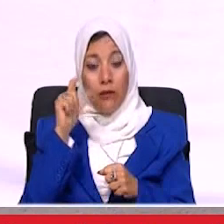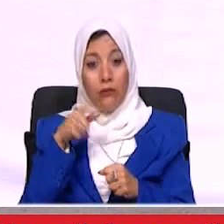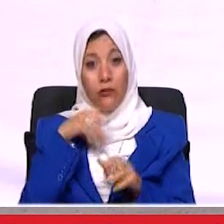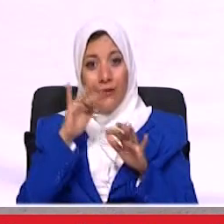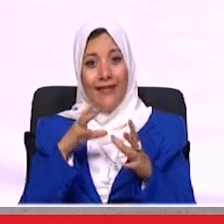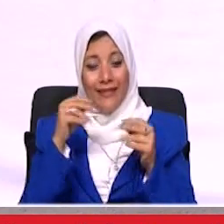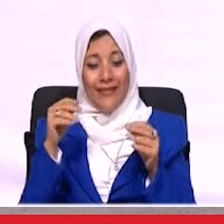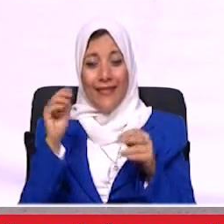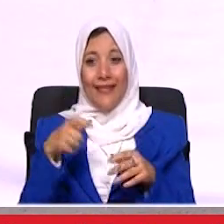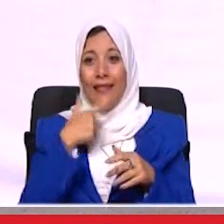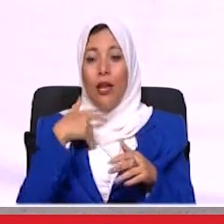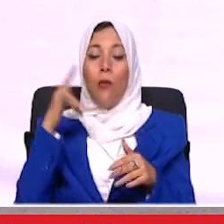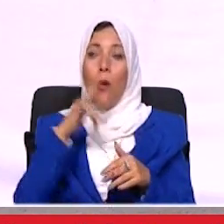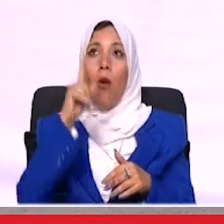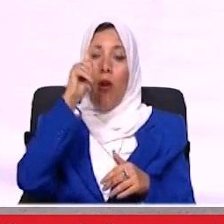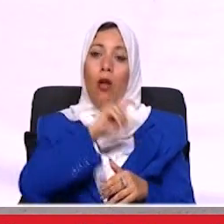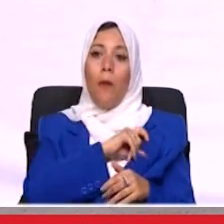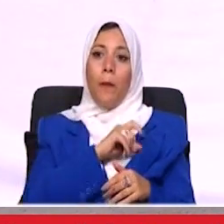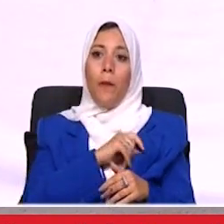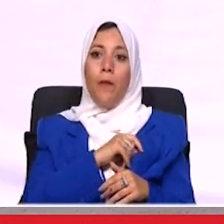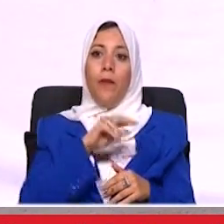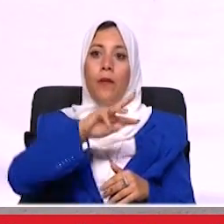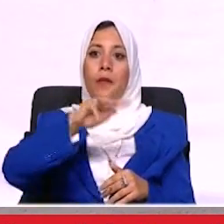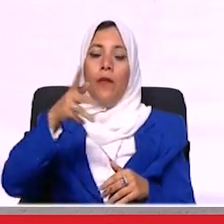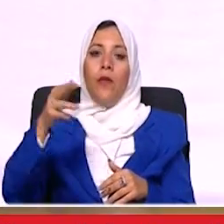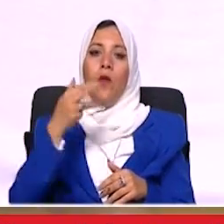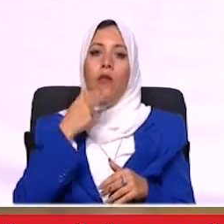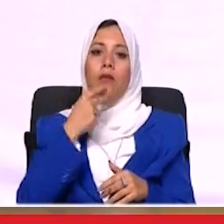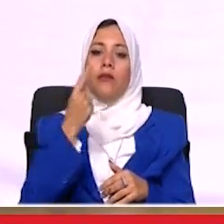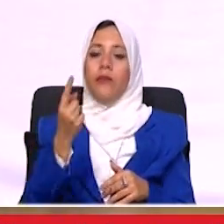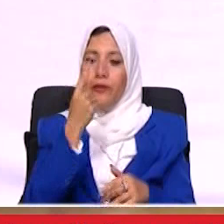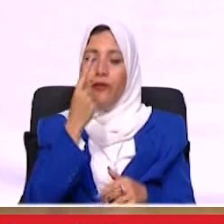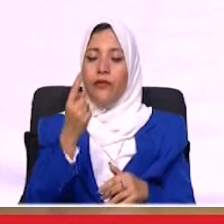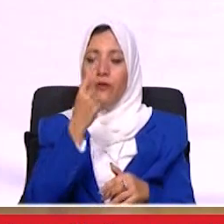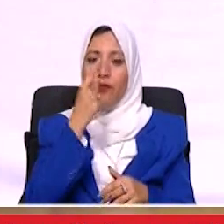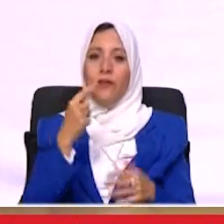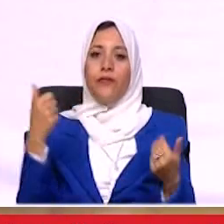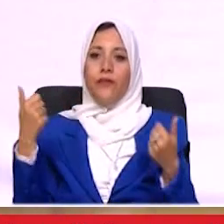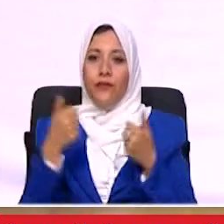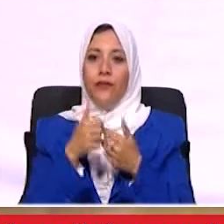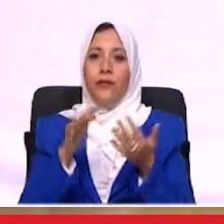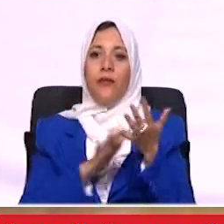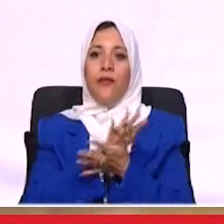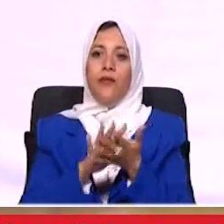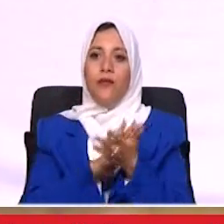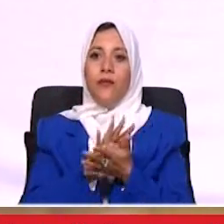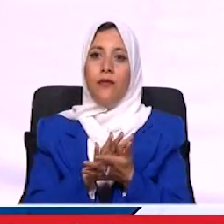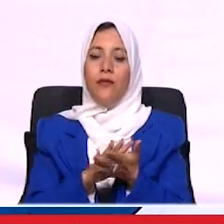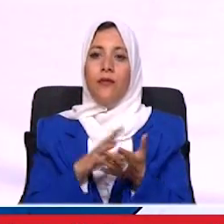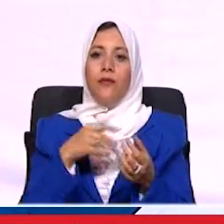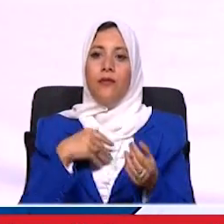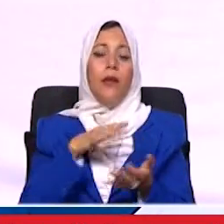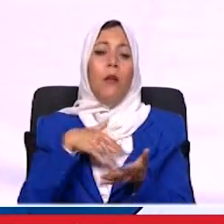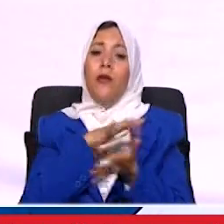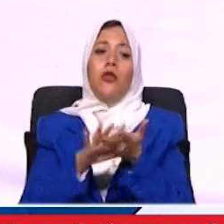صحيح. صحيح تأثرت بيه جدا. لا بحبه الله يرحمه. خلافك ايه مع محمد رمضان بعد فيلم الديزل، ايه اللي حصل؟ خلافي